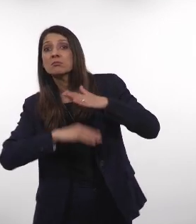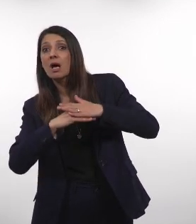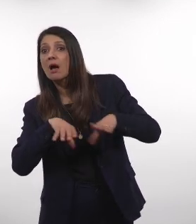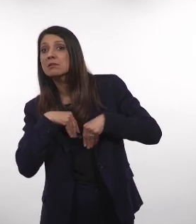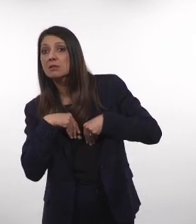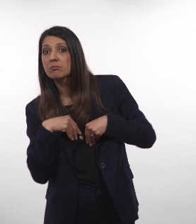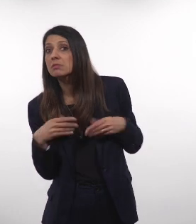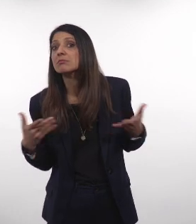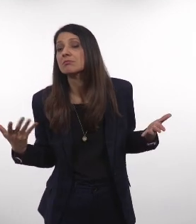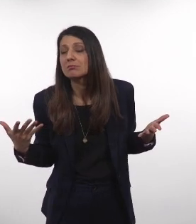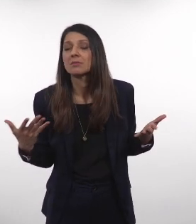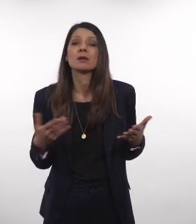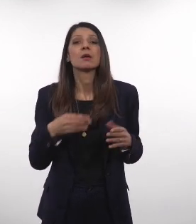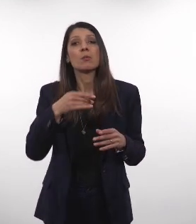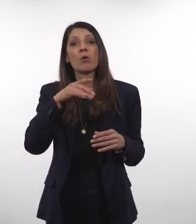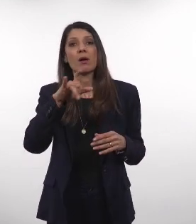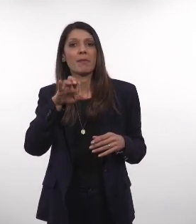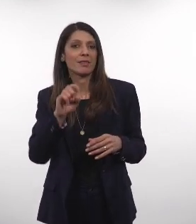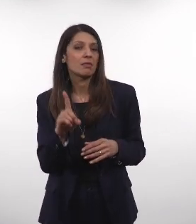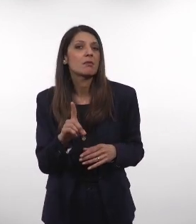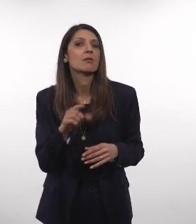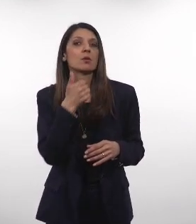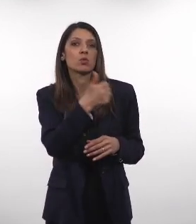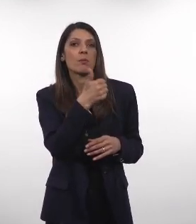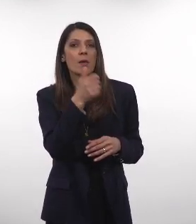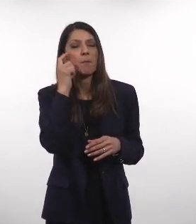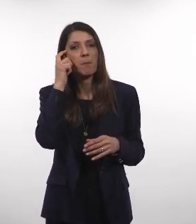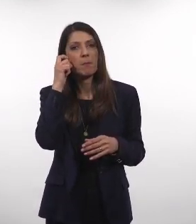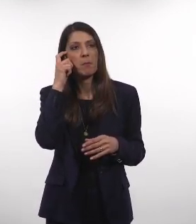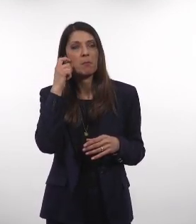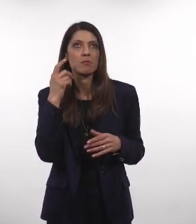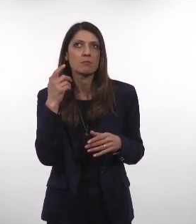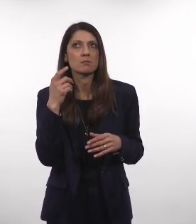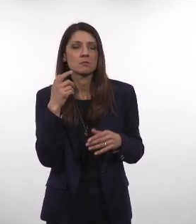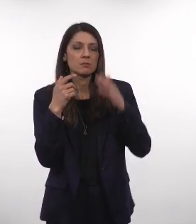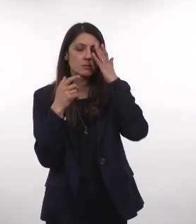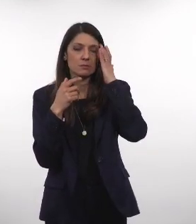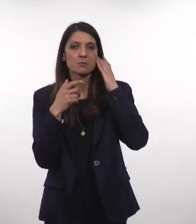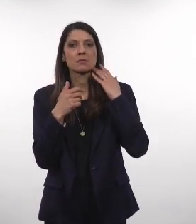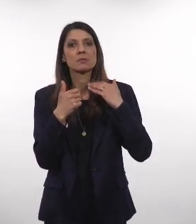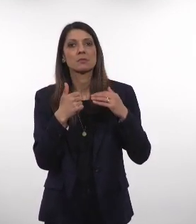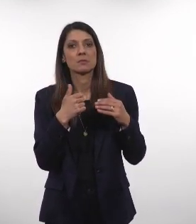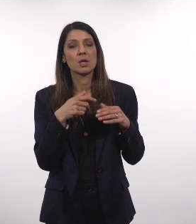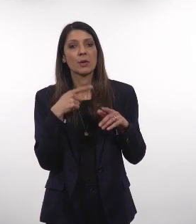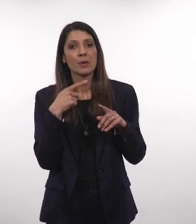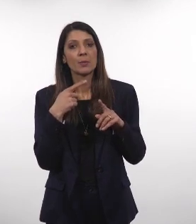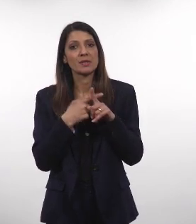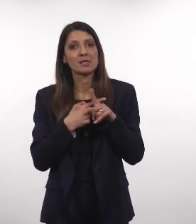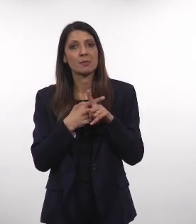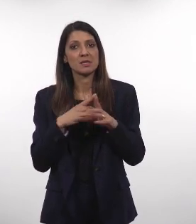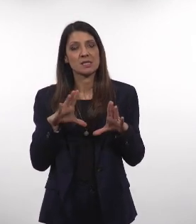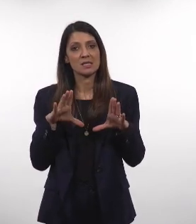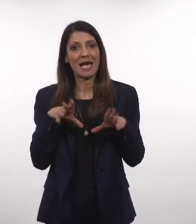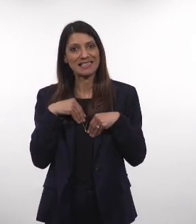le cas de Mohamed, les indicateurs sont sa tolérance qui diminue pour les